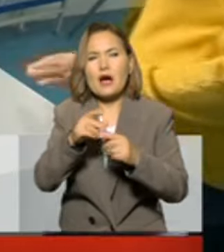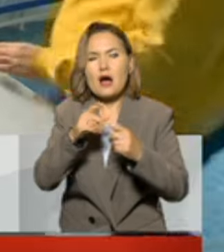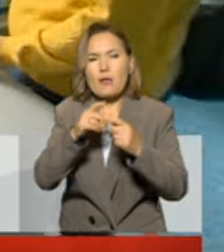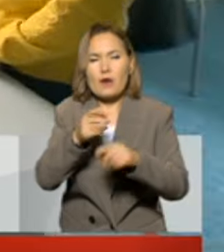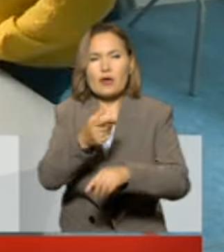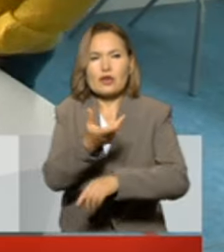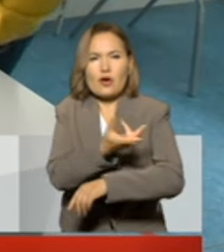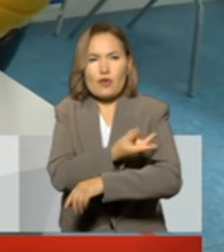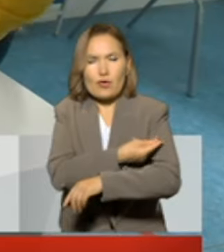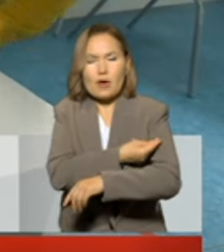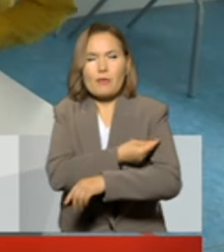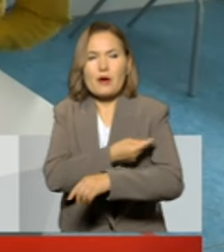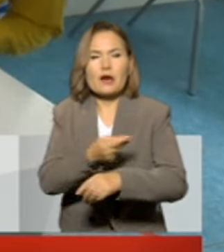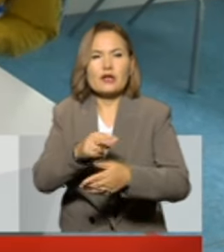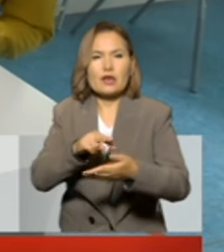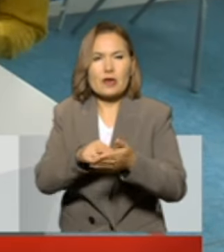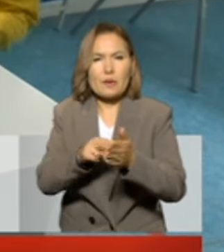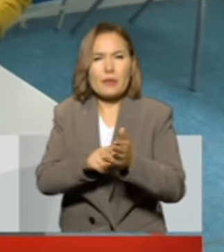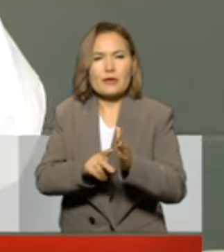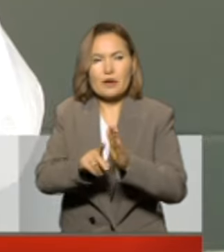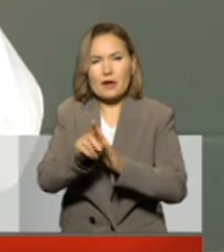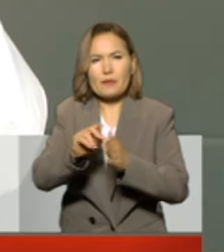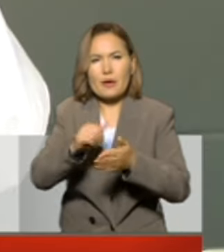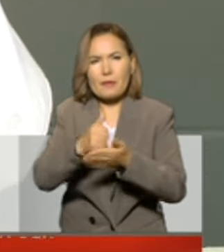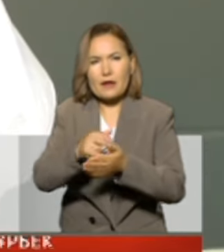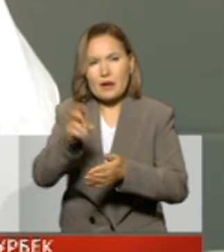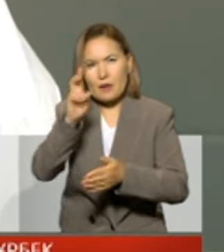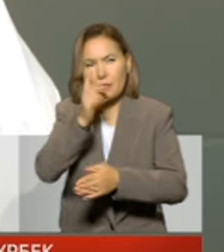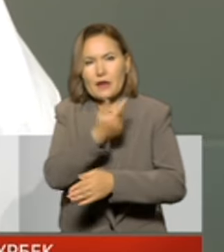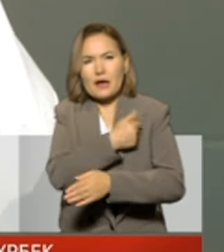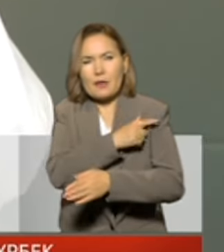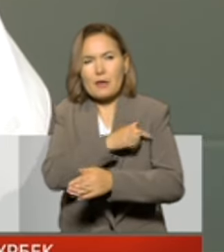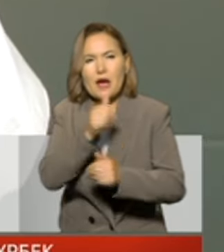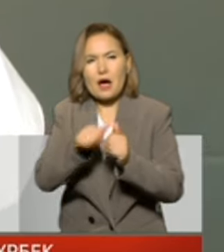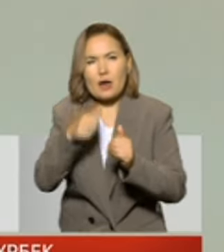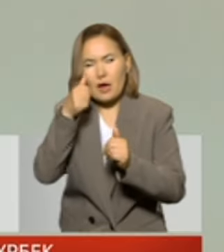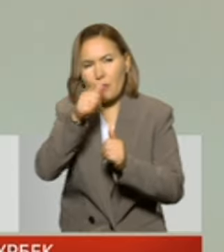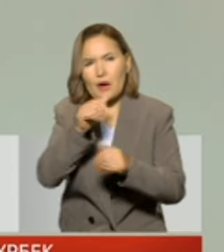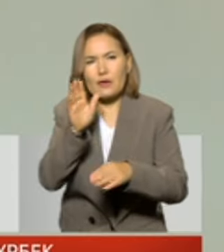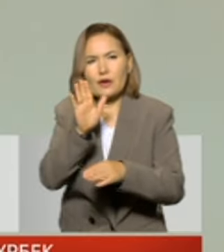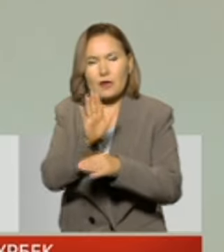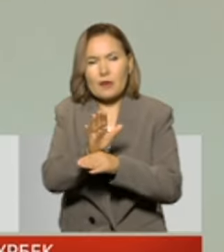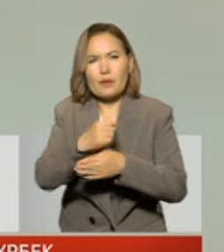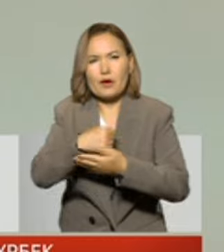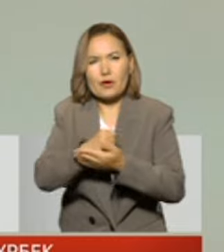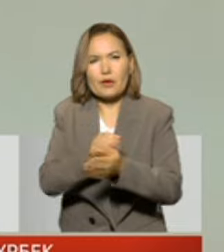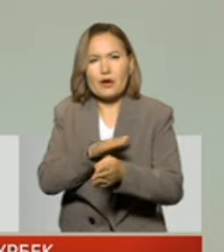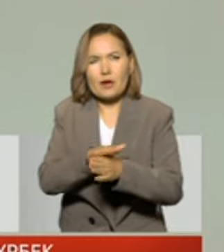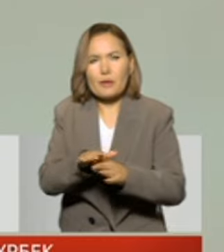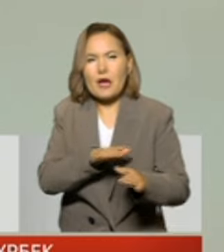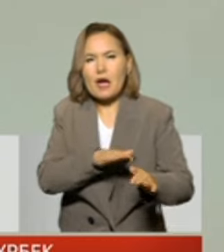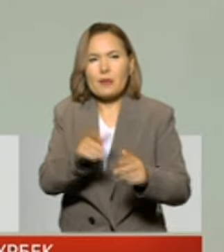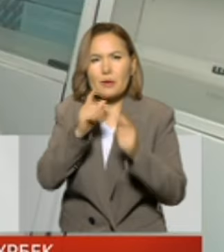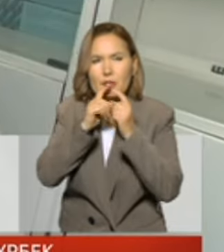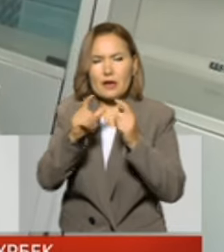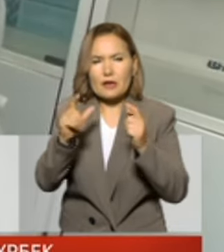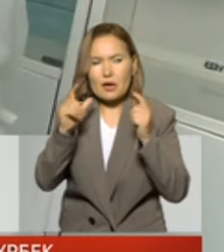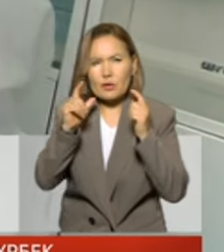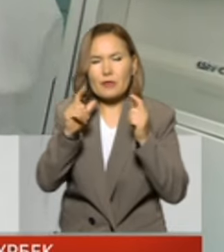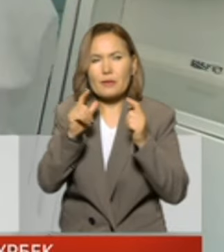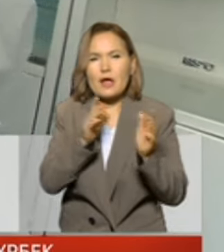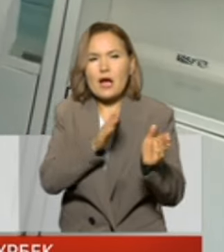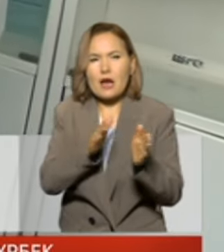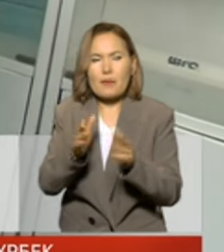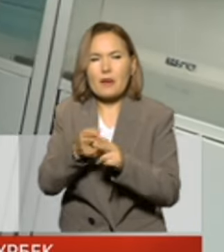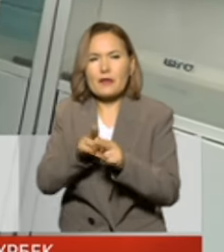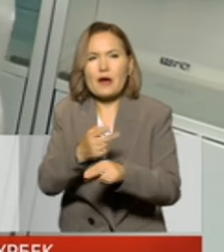екпегу жоспарланып отыр. Бұл бас мемлекеттік санитарлық дәрігердің жыл сайынғы қаулысына сай жүзеге асырылатын шара. Бетперде тағу